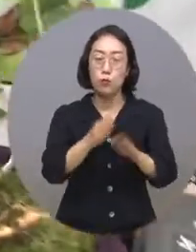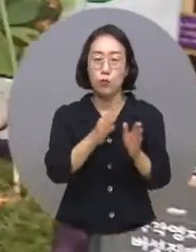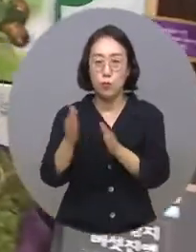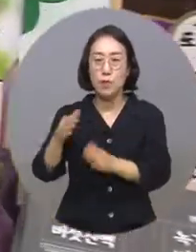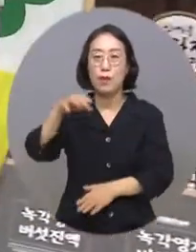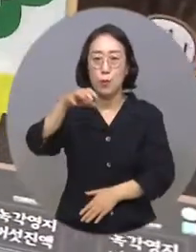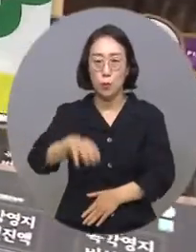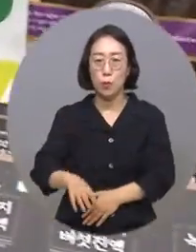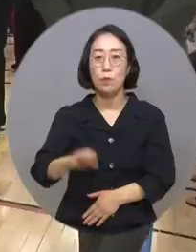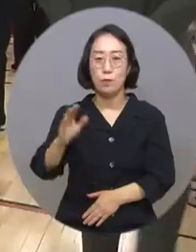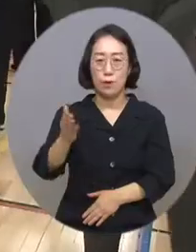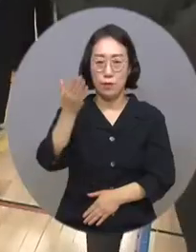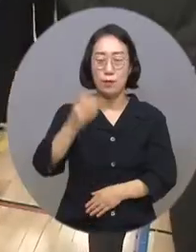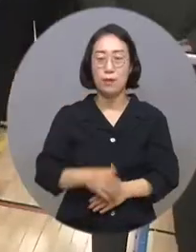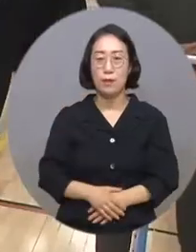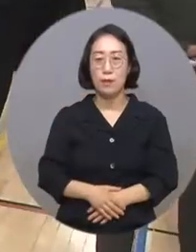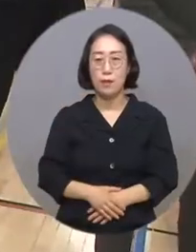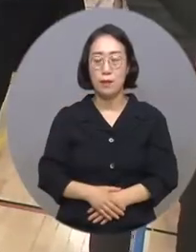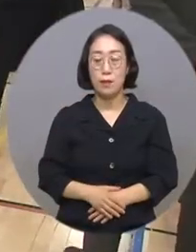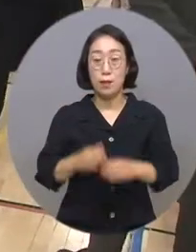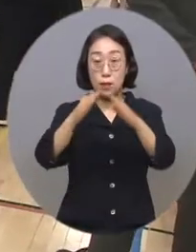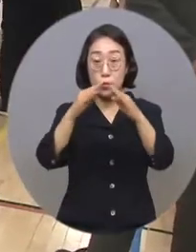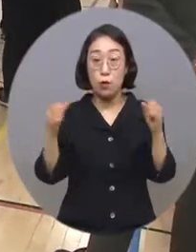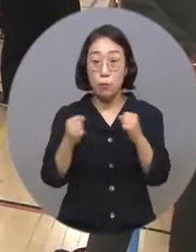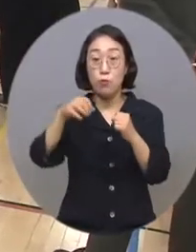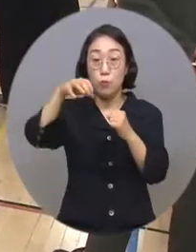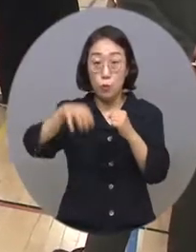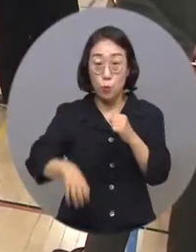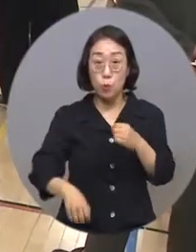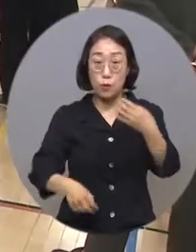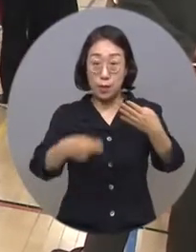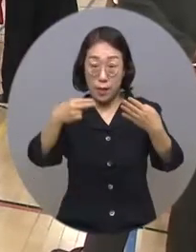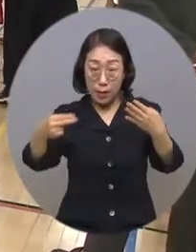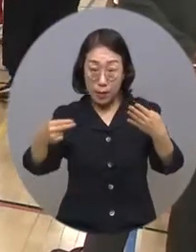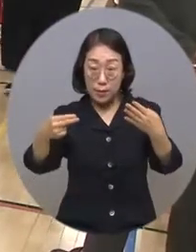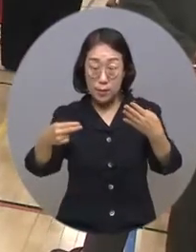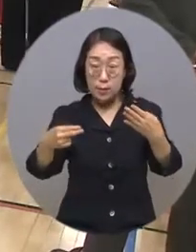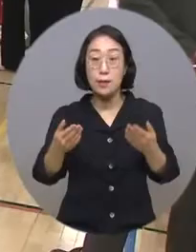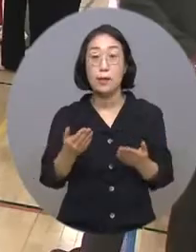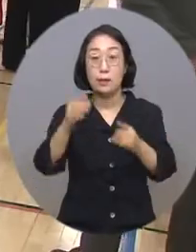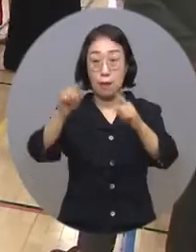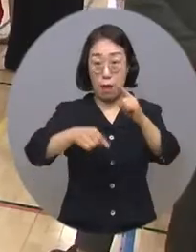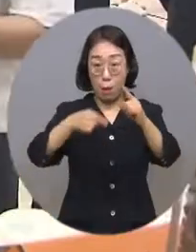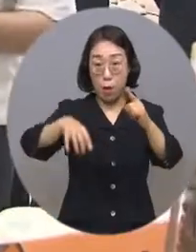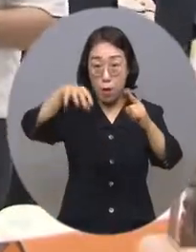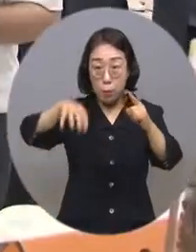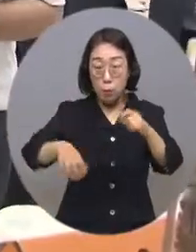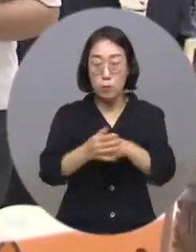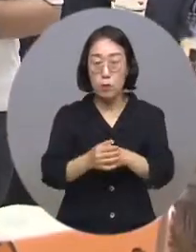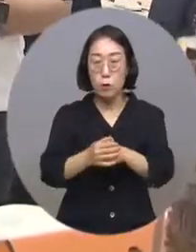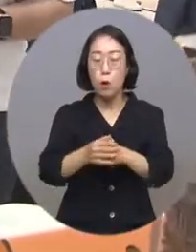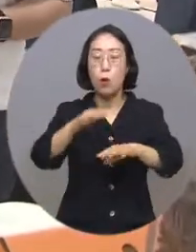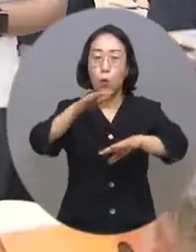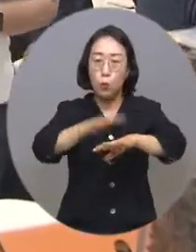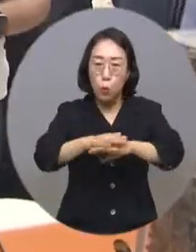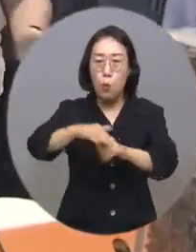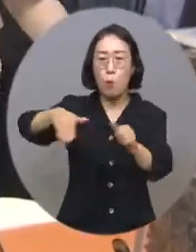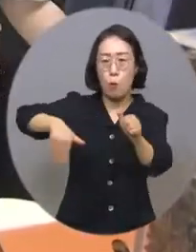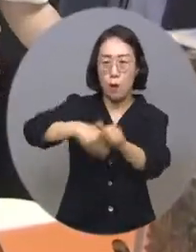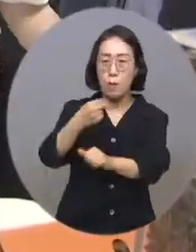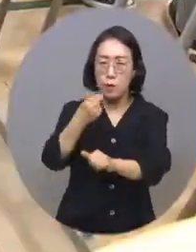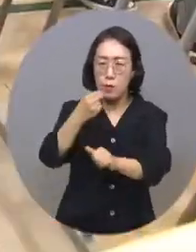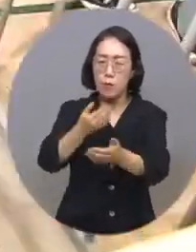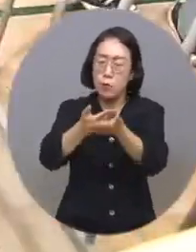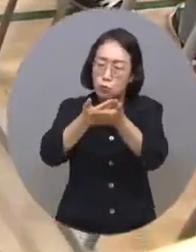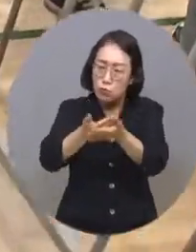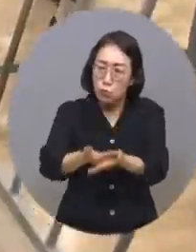되었습니다 전라북도는 4일 지 경진 대회를 통해 농업 환경 생명의 가치를 창출하여